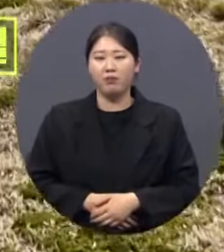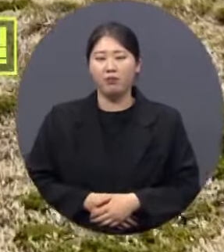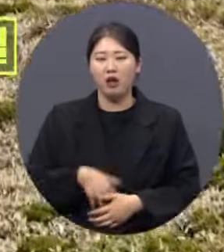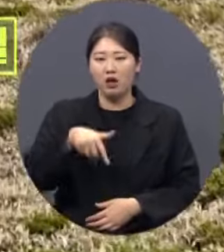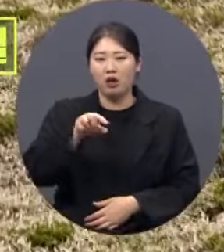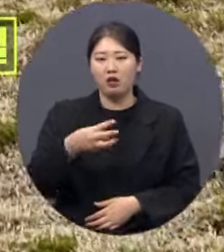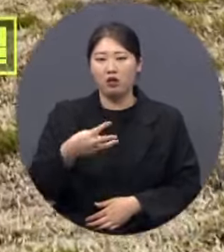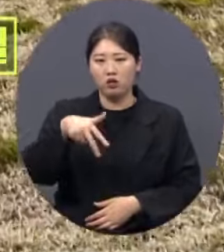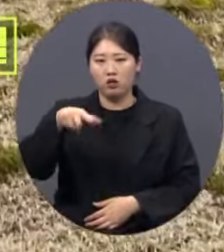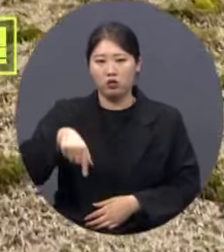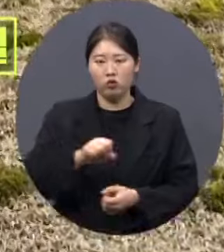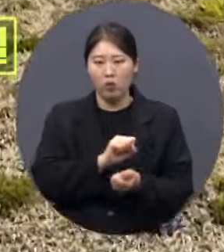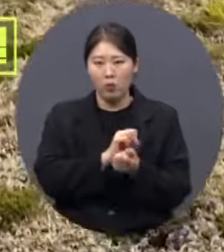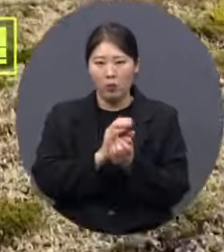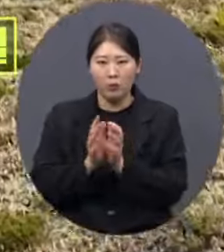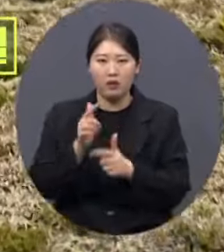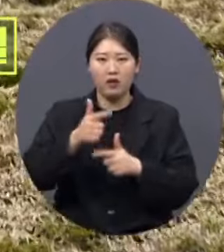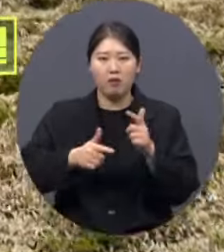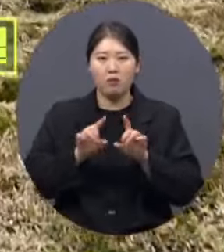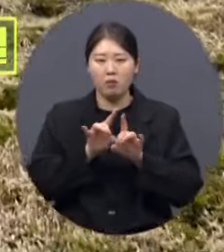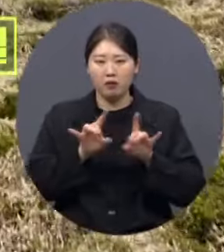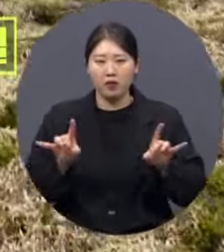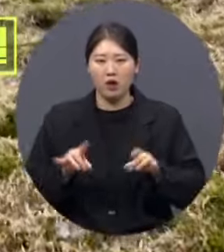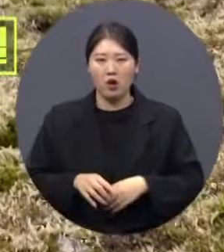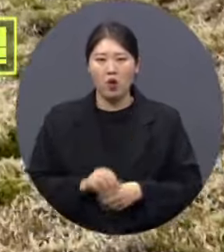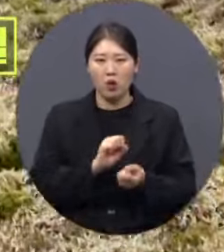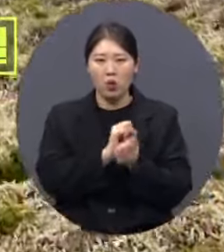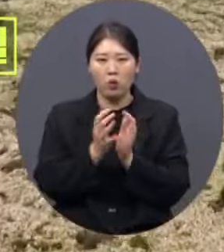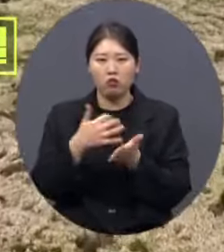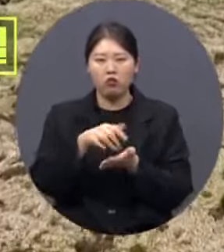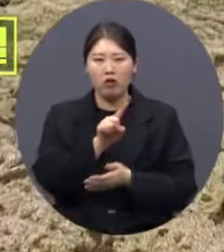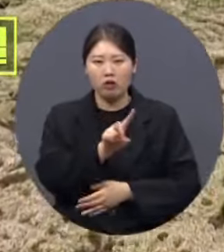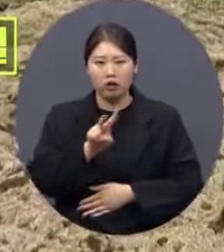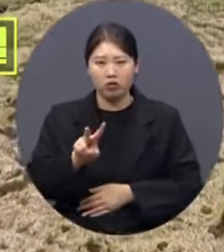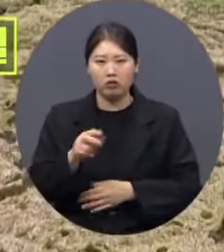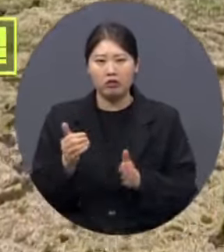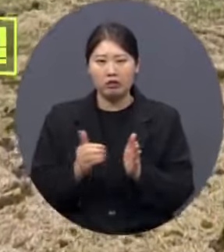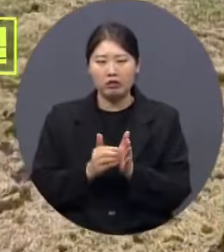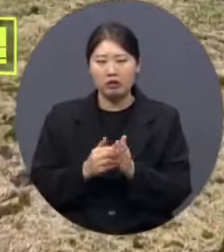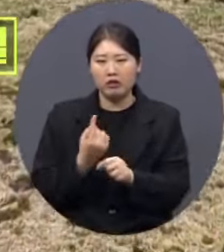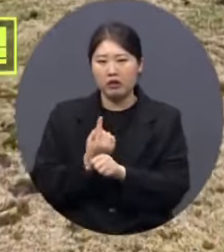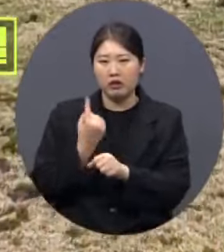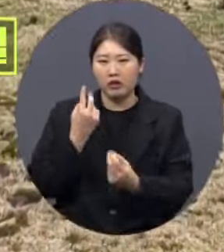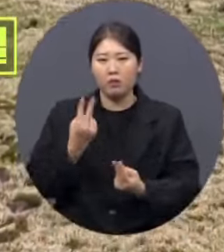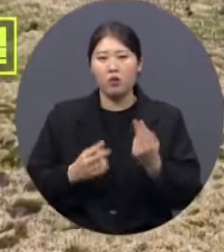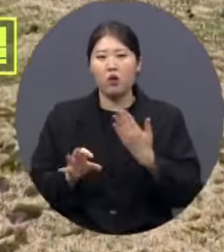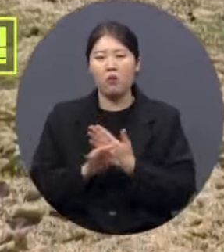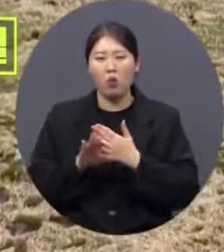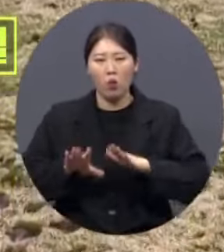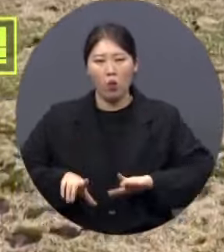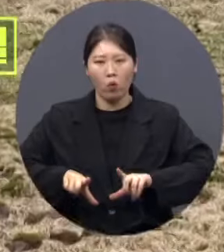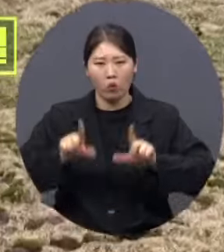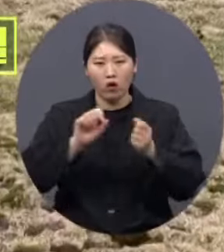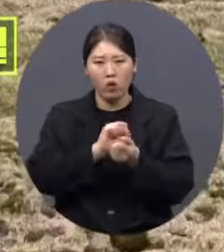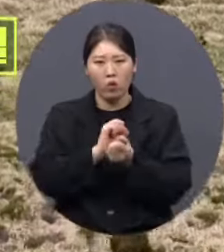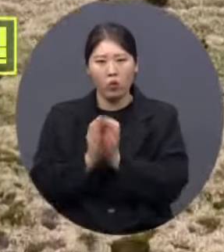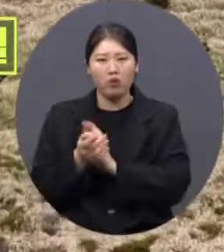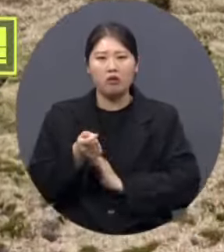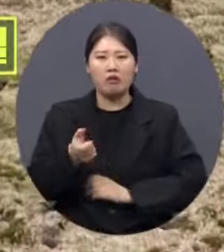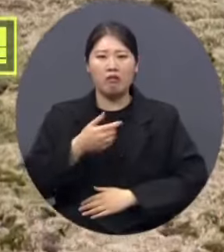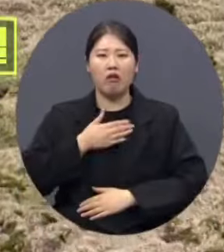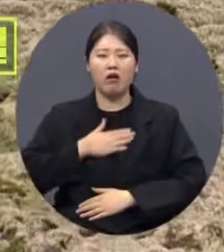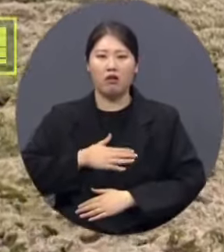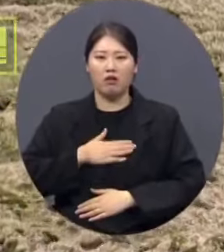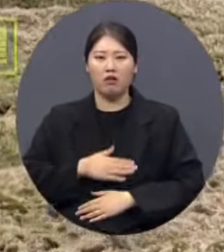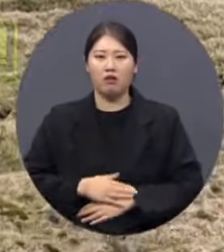나무마다 꽃이 한두 송이만 겨우 피었는데 작년 이맘 때 촬영한 영상과 비교해 보면 올해 얼마나 꽃이 피지 않았는지 알 수